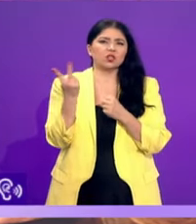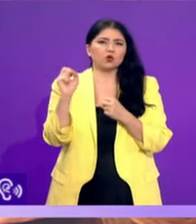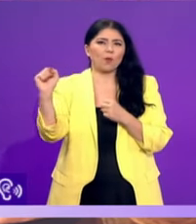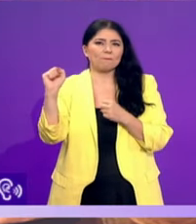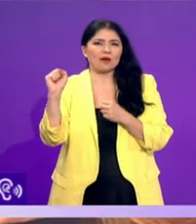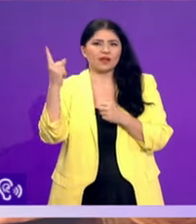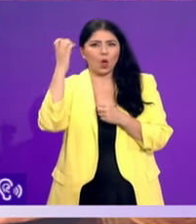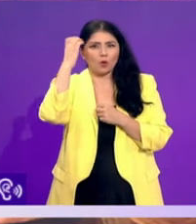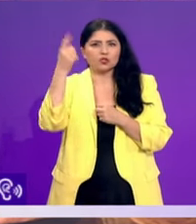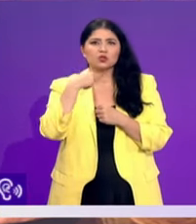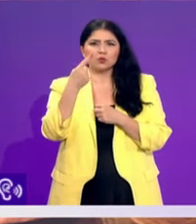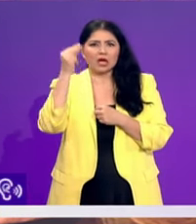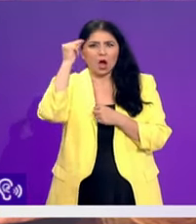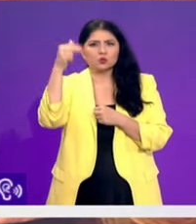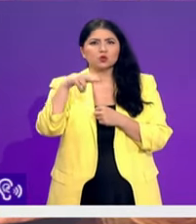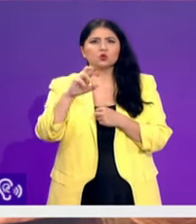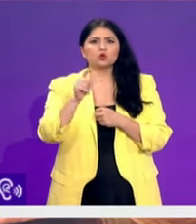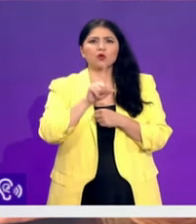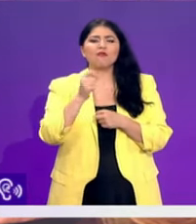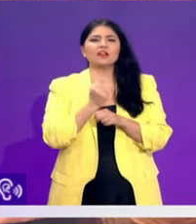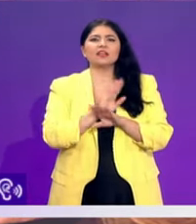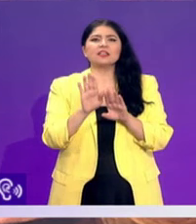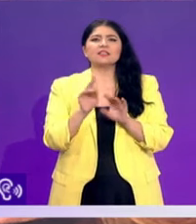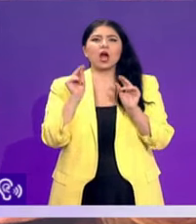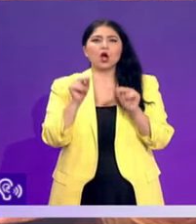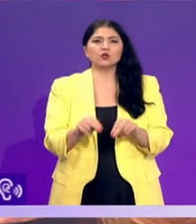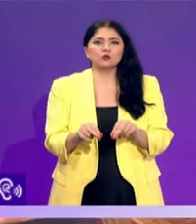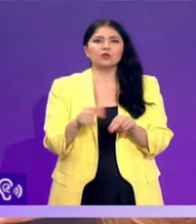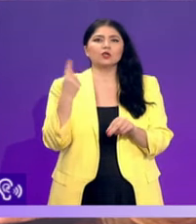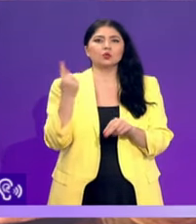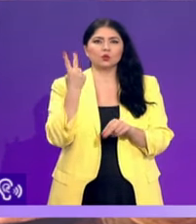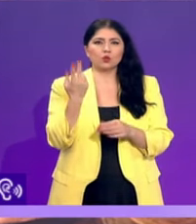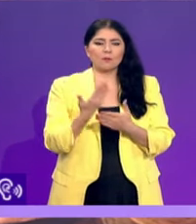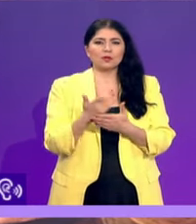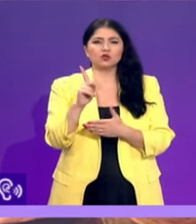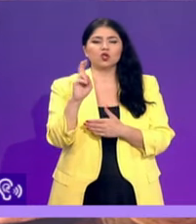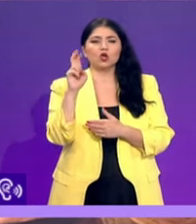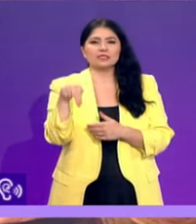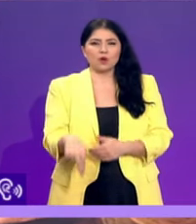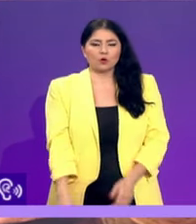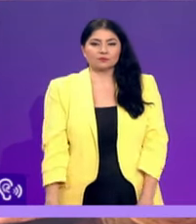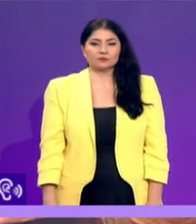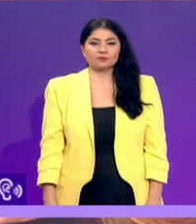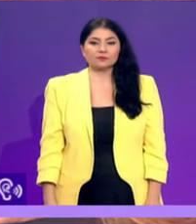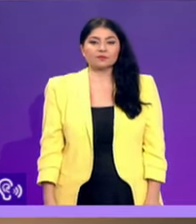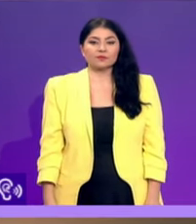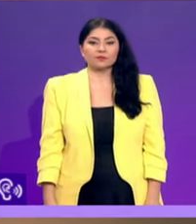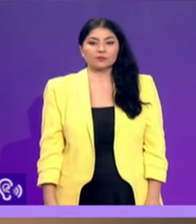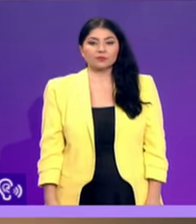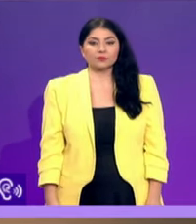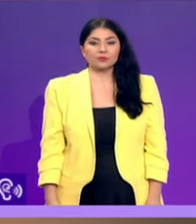partide de la guvernare și susține că anunțul lui Nicolae Ciucă nu face decât să-l aducă în turul 2 pe George Simion.